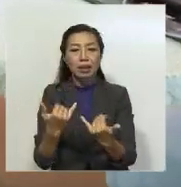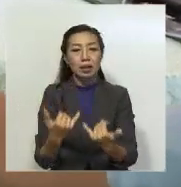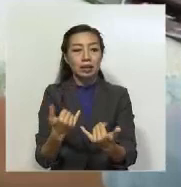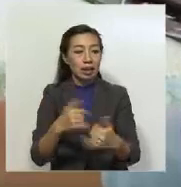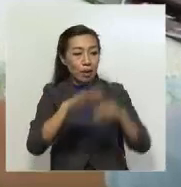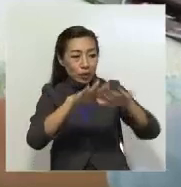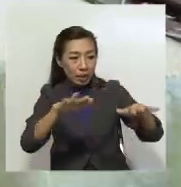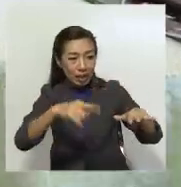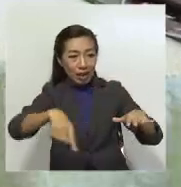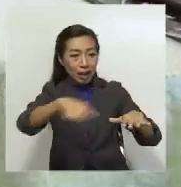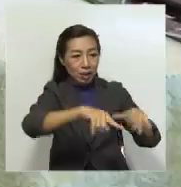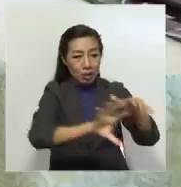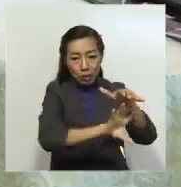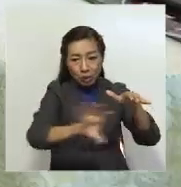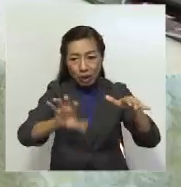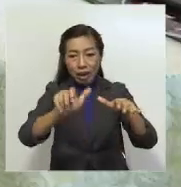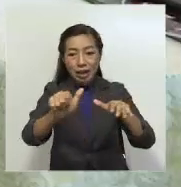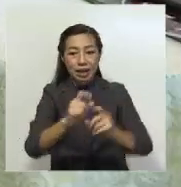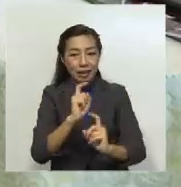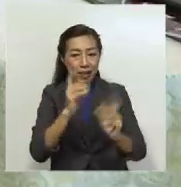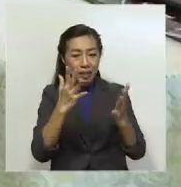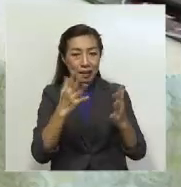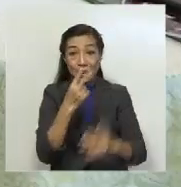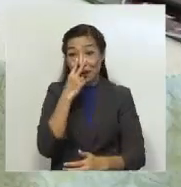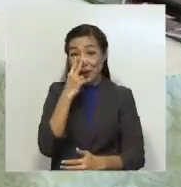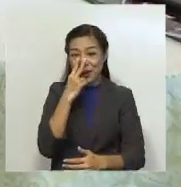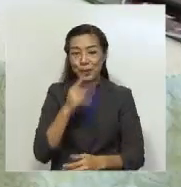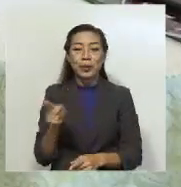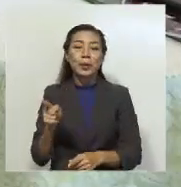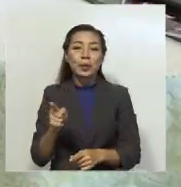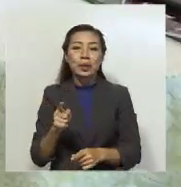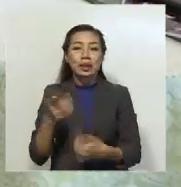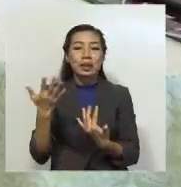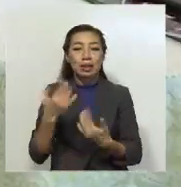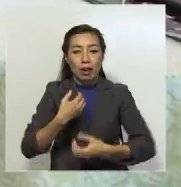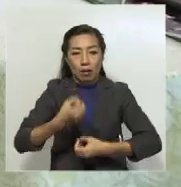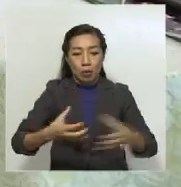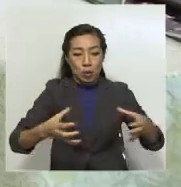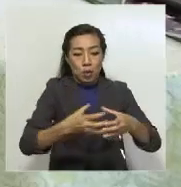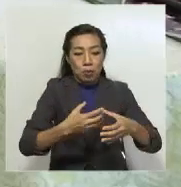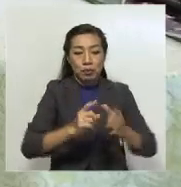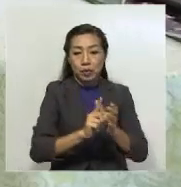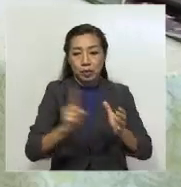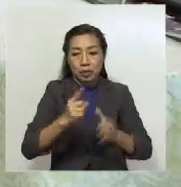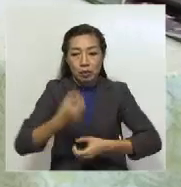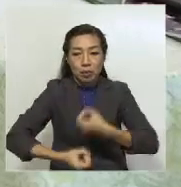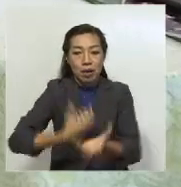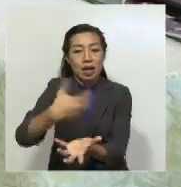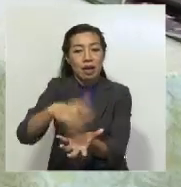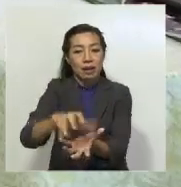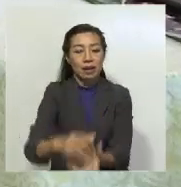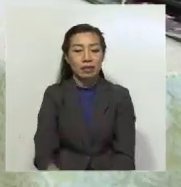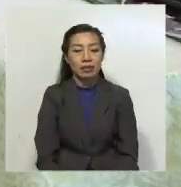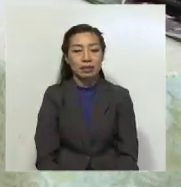แล้วน้องๆเนี่ยก็สามารถออกจากถ้ำได้อย่างปลอดภัยนะครับเดี๋ยวลองไปฟังเสียงตัวแทนจากทีมงานเก็บรังนกลิบงดู